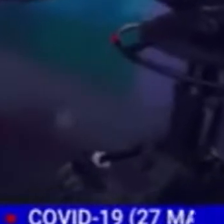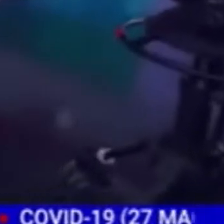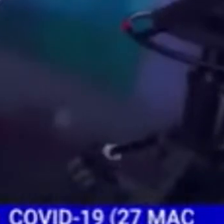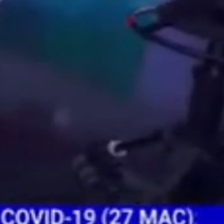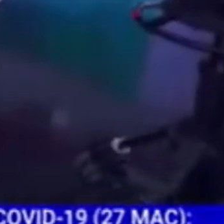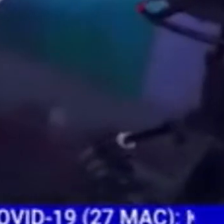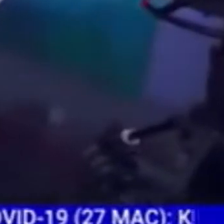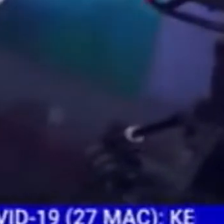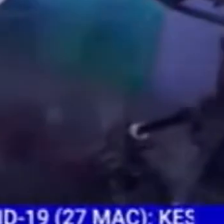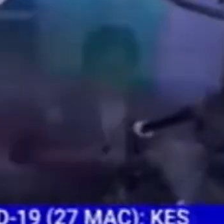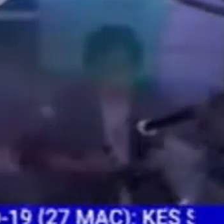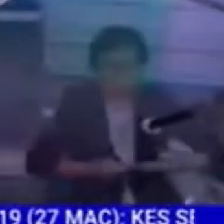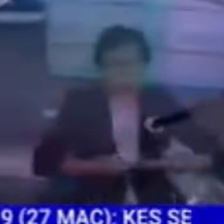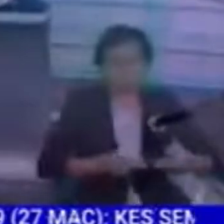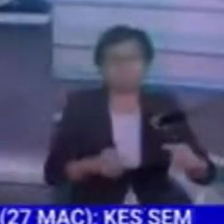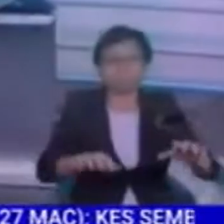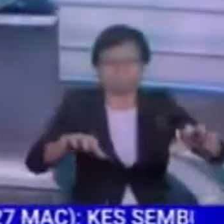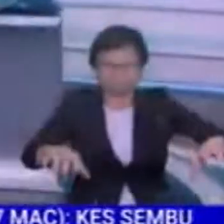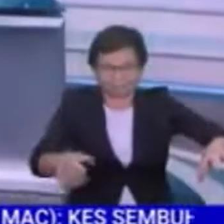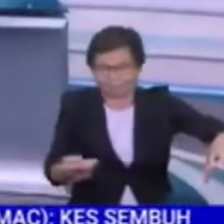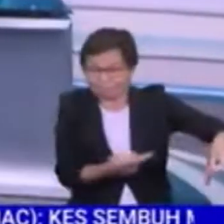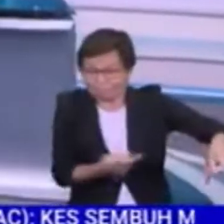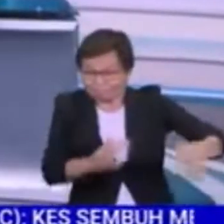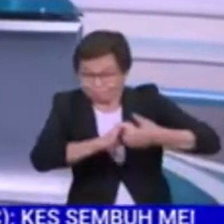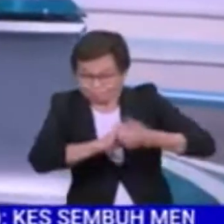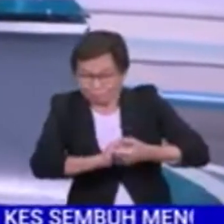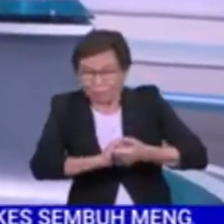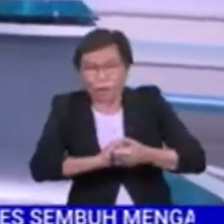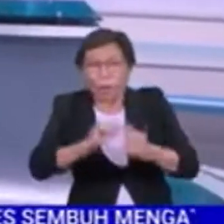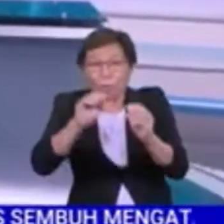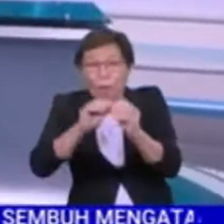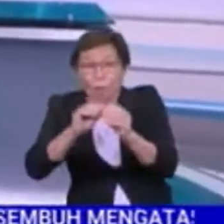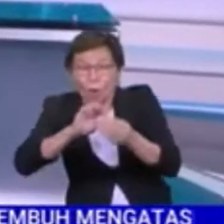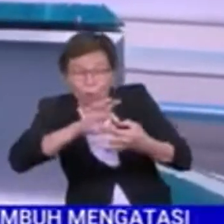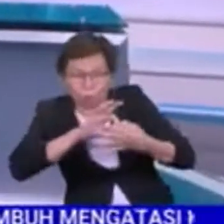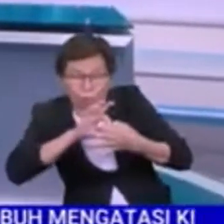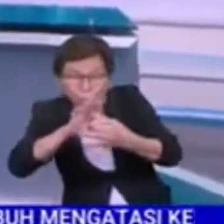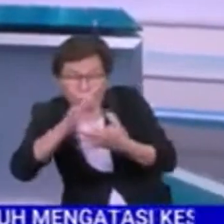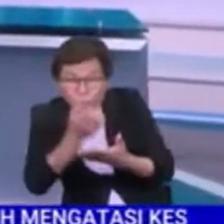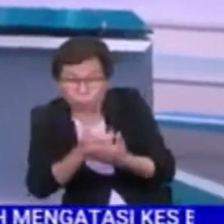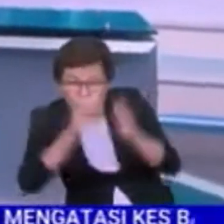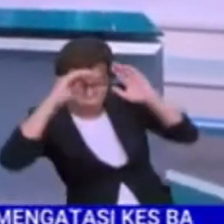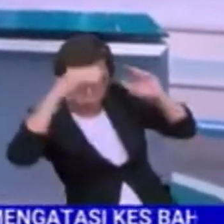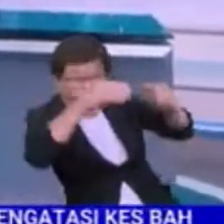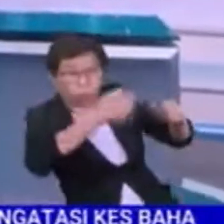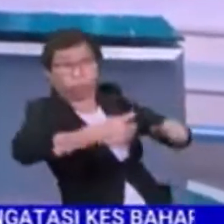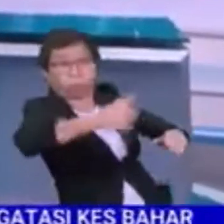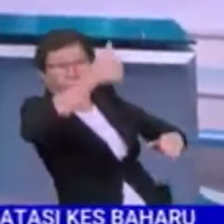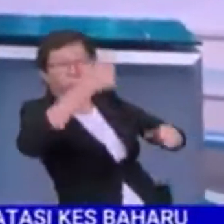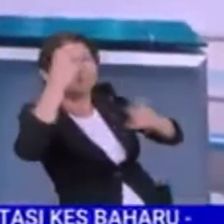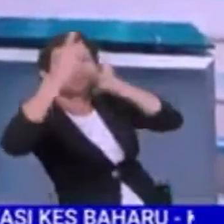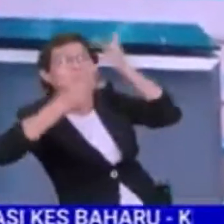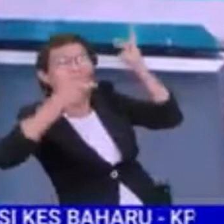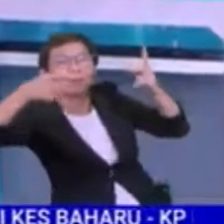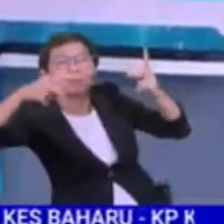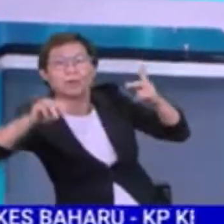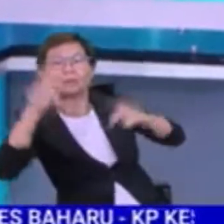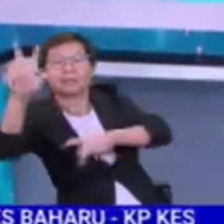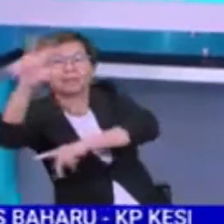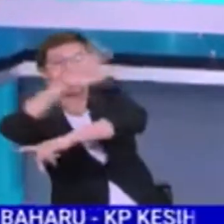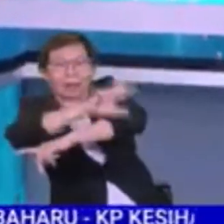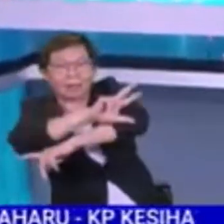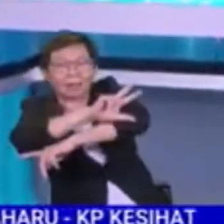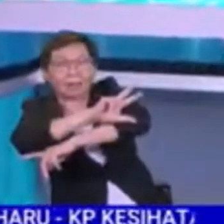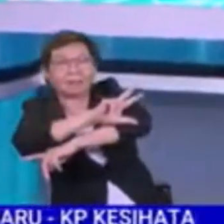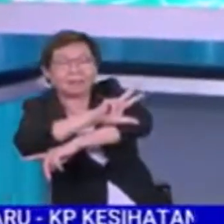Mengukuhkan hubungan dua hala dan meningkatkan kerjasama ekonomi menjadi antara tumpuan utama sempena lawatan rasmi tiga hari Perdana